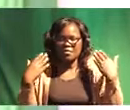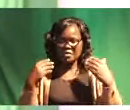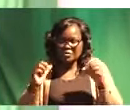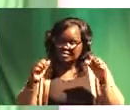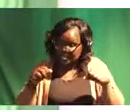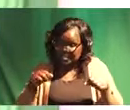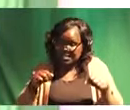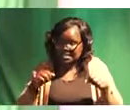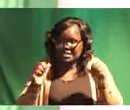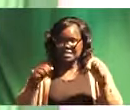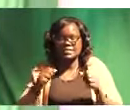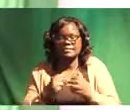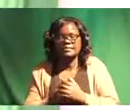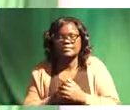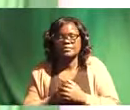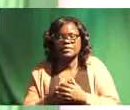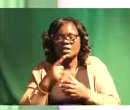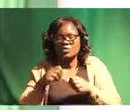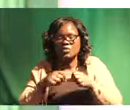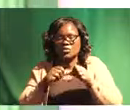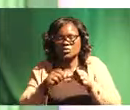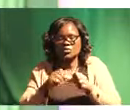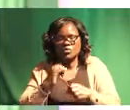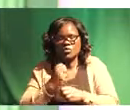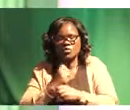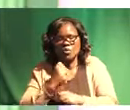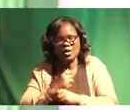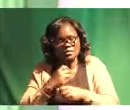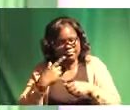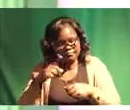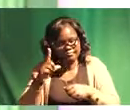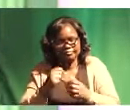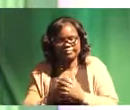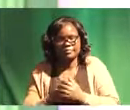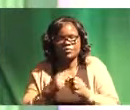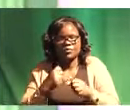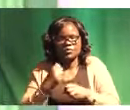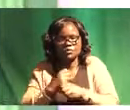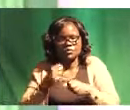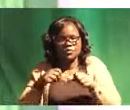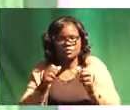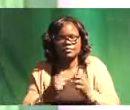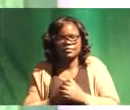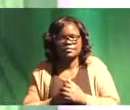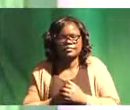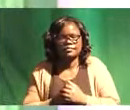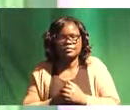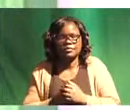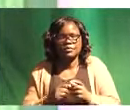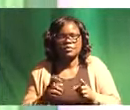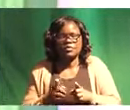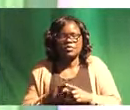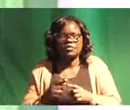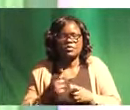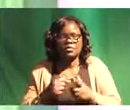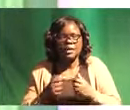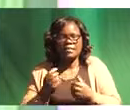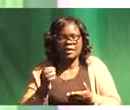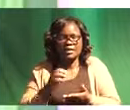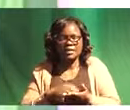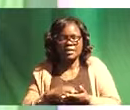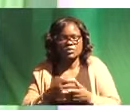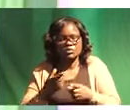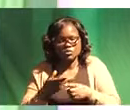tumekubaliana? Mnasema tuendelee na job? Tuendelee na kazi? Vile vile nitarudi hapa